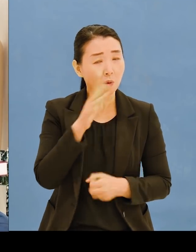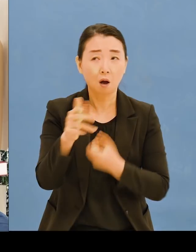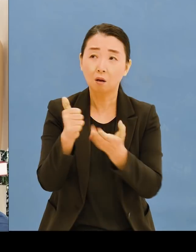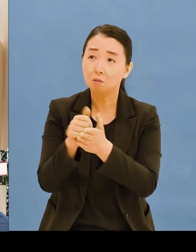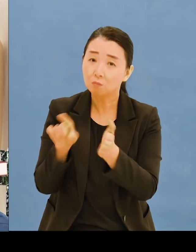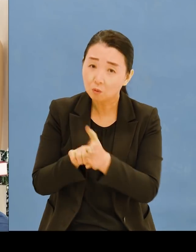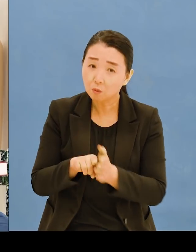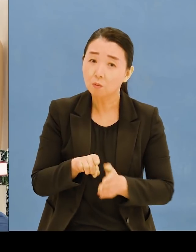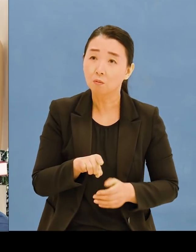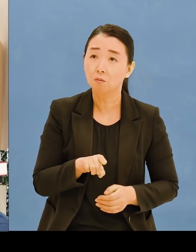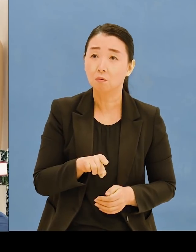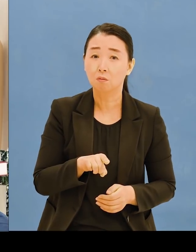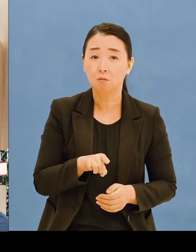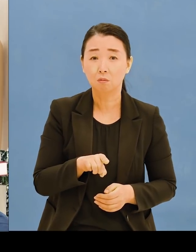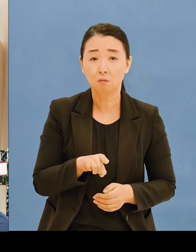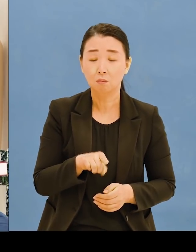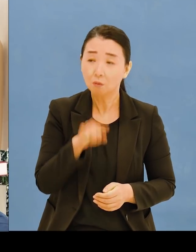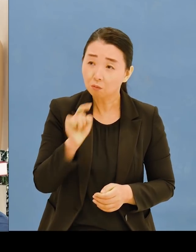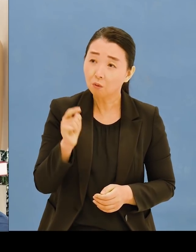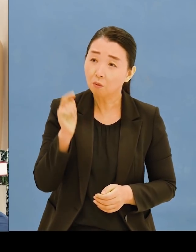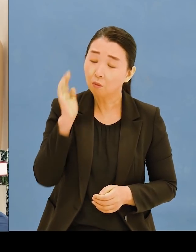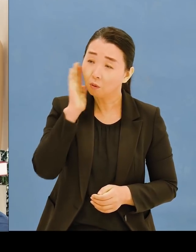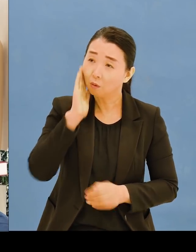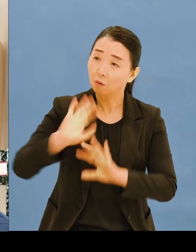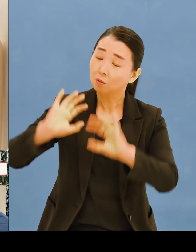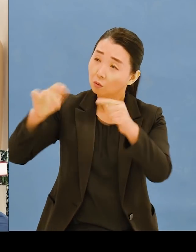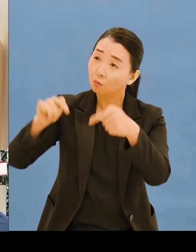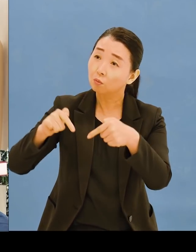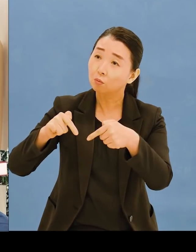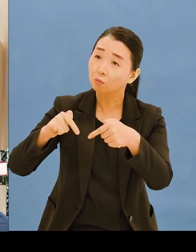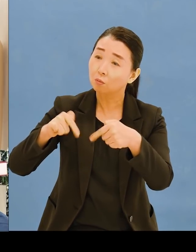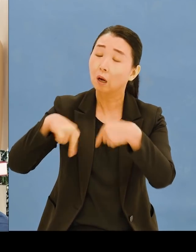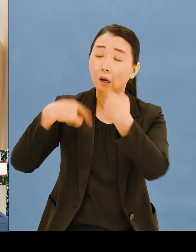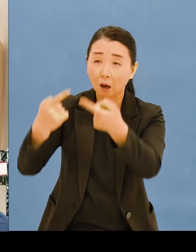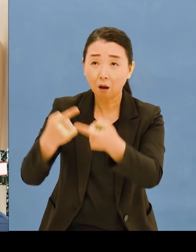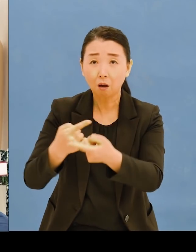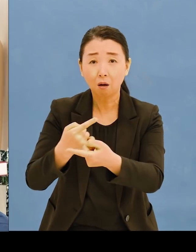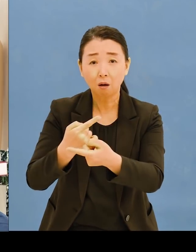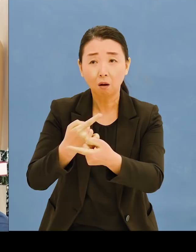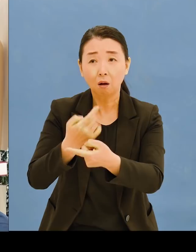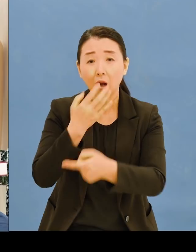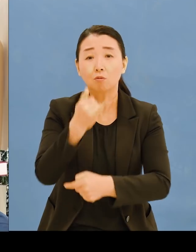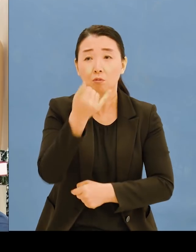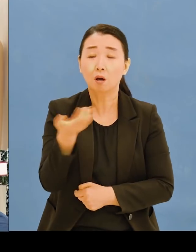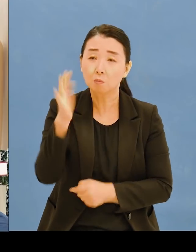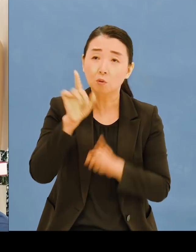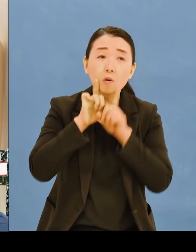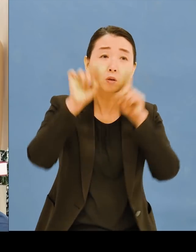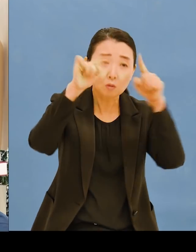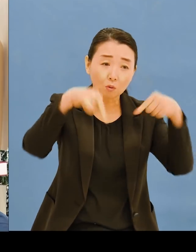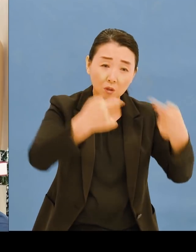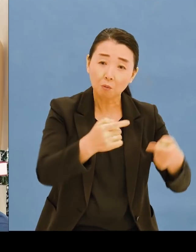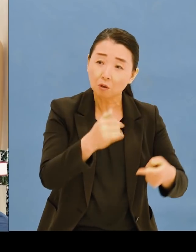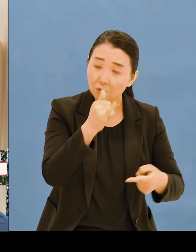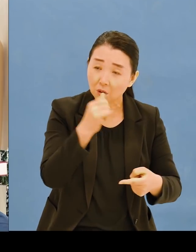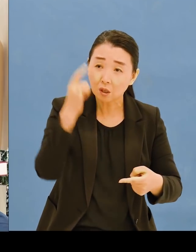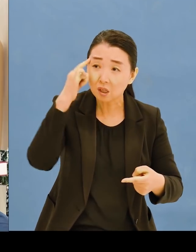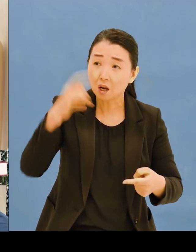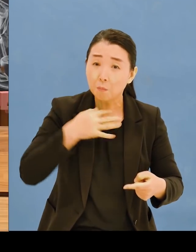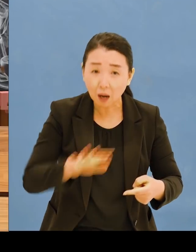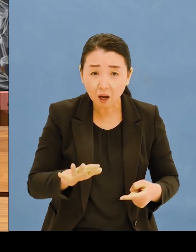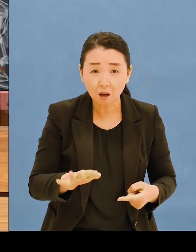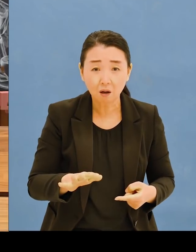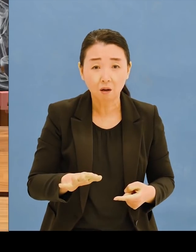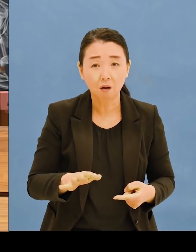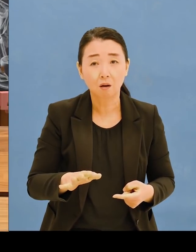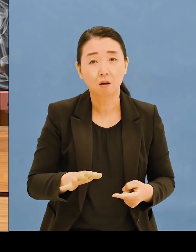믿니? 너 천국 가는 거? 그래, 천국 갈 수 있어. 근데 너가 지옥에 갈 수 있다라는 생각은 해본 적